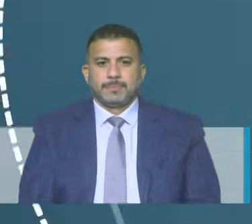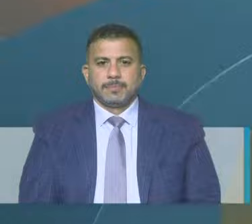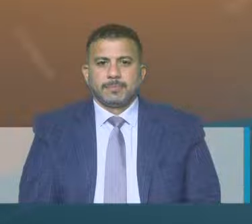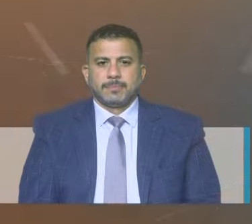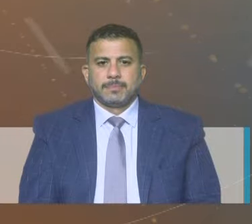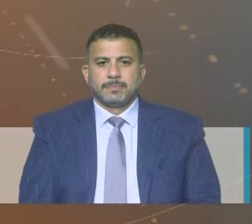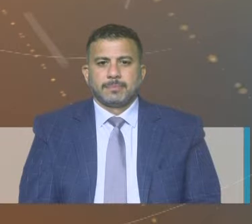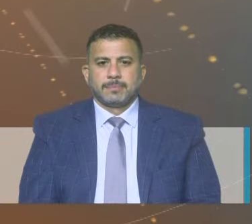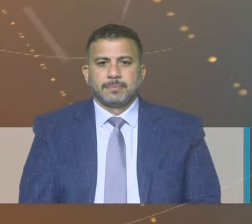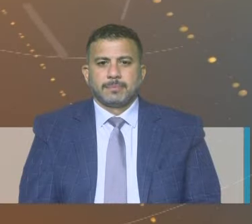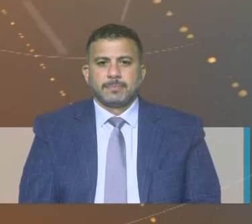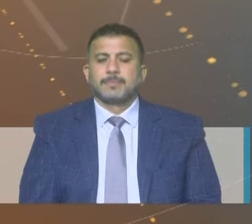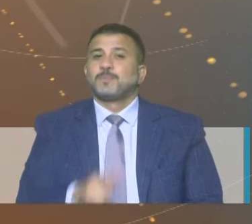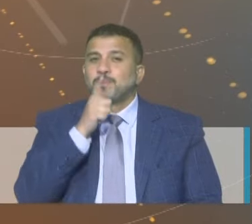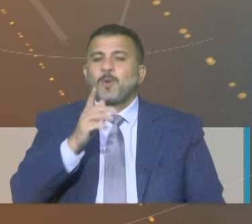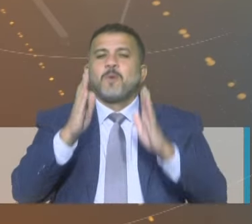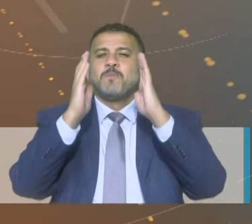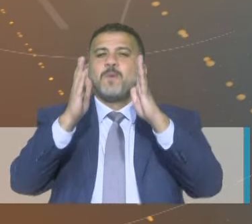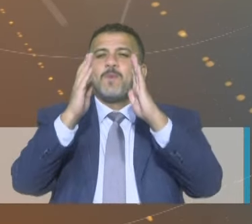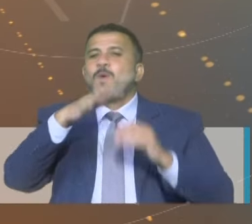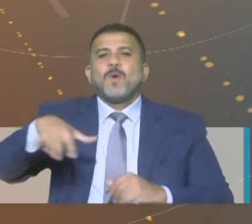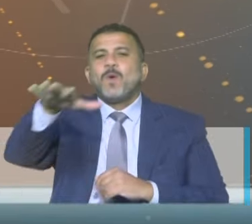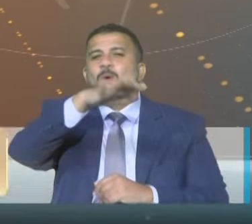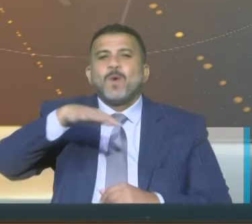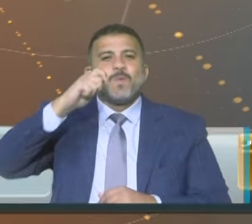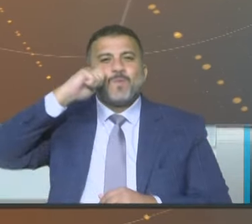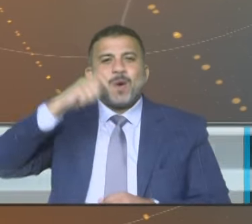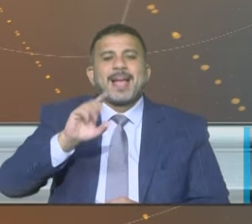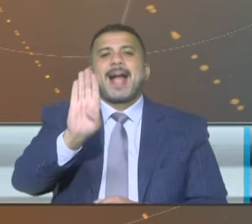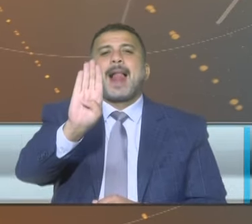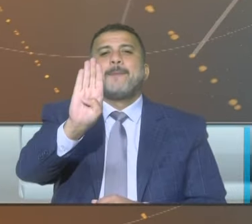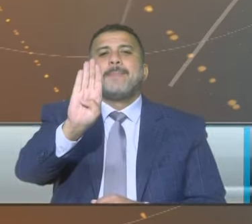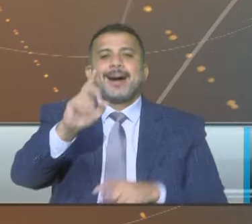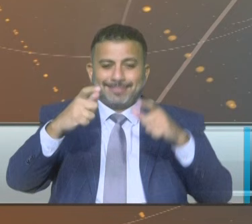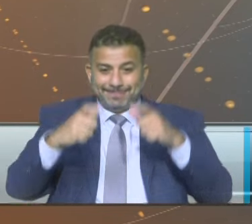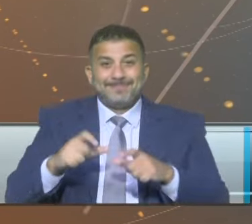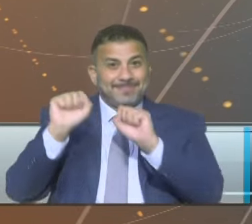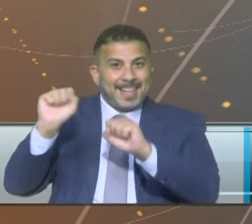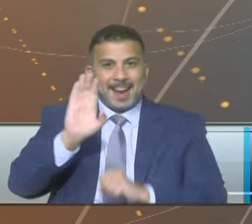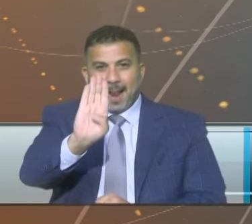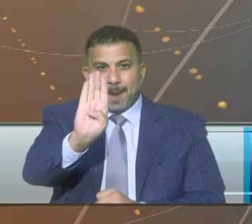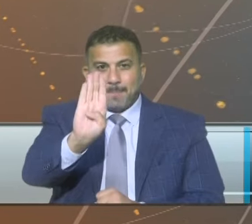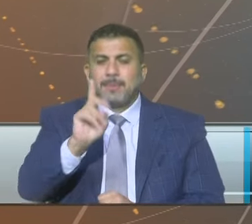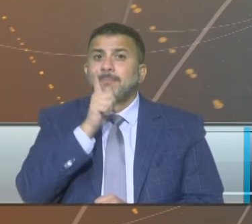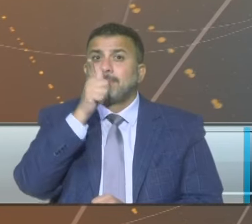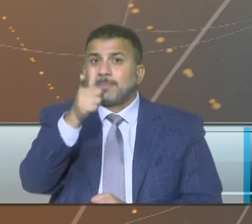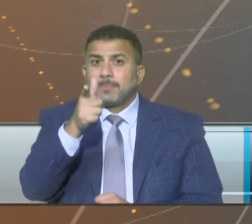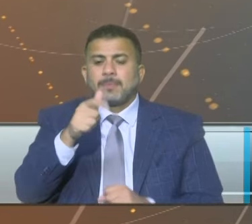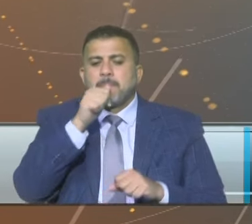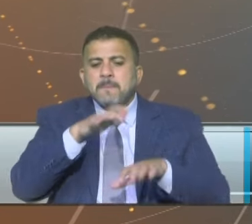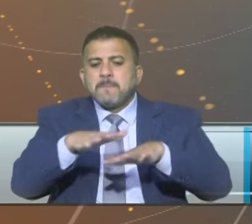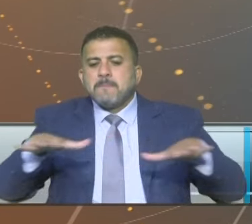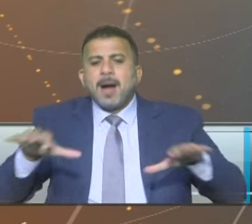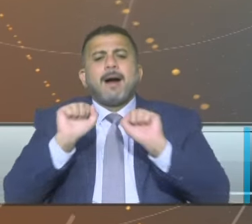الشارقه نبشر اهالي مدينه كلبا ونقول ان سمو الحاكم حدد كذلك موقع الشاطئ